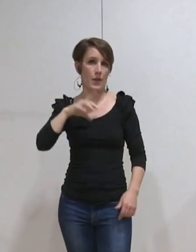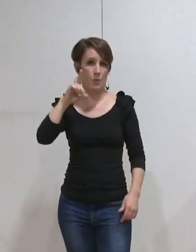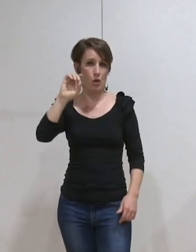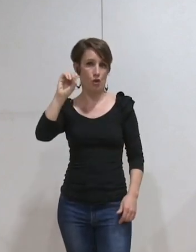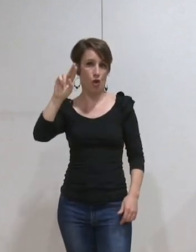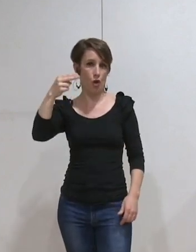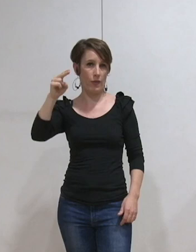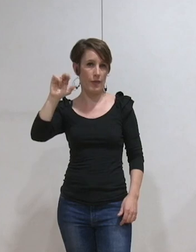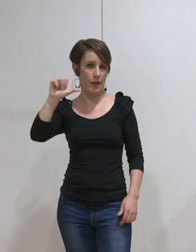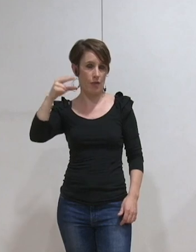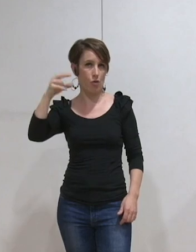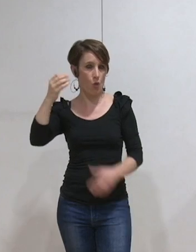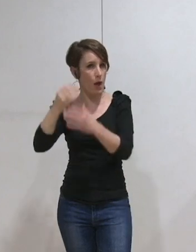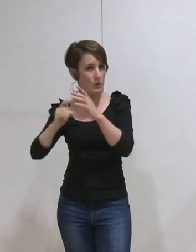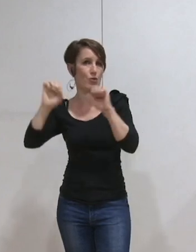monsieur